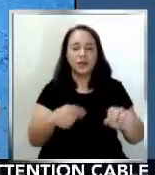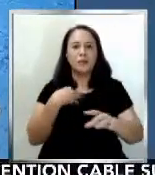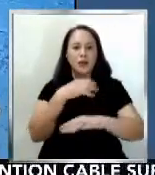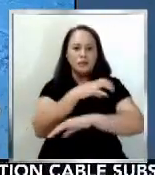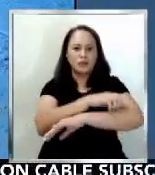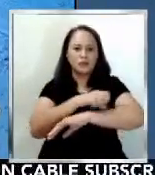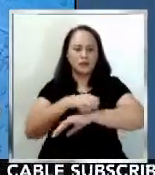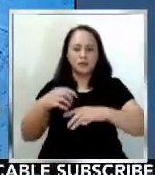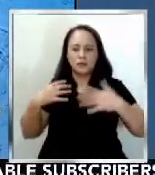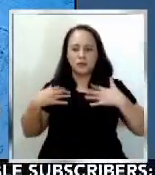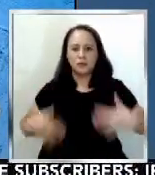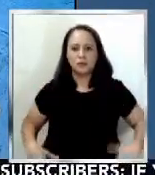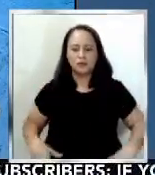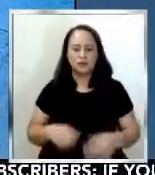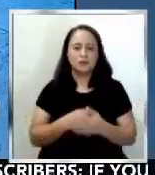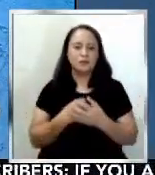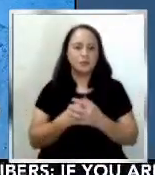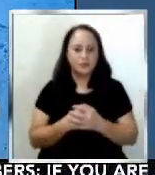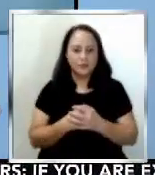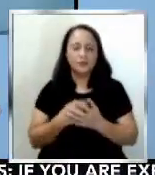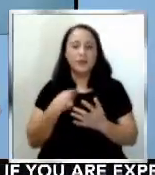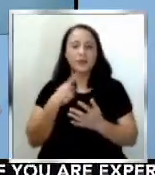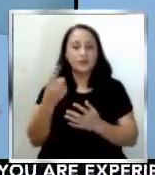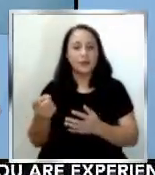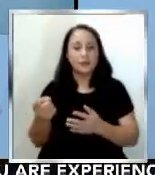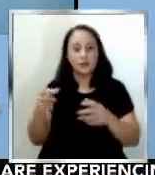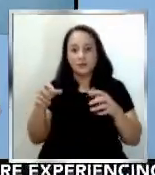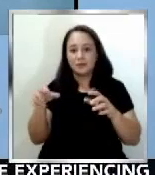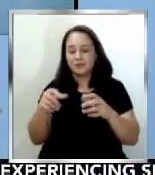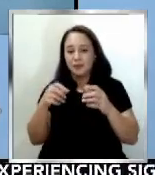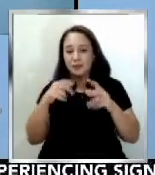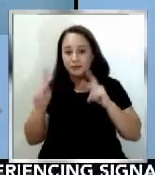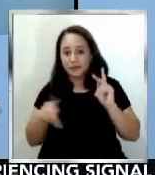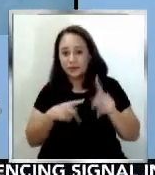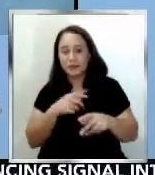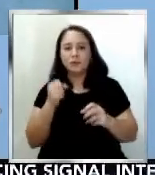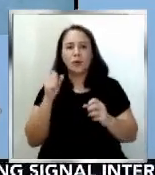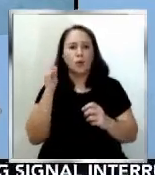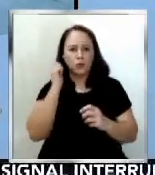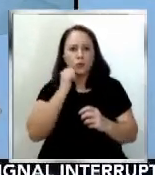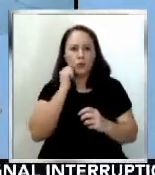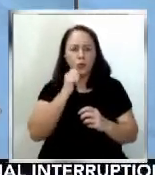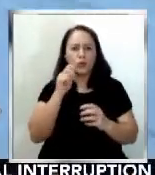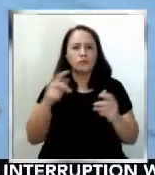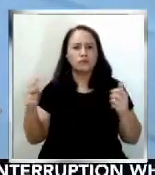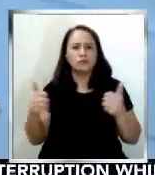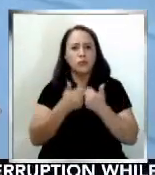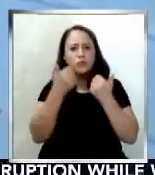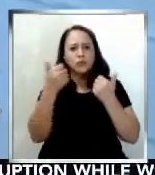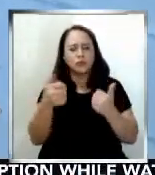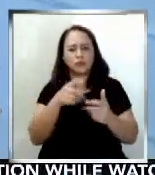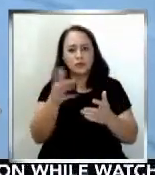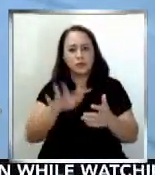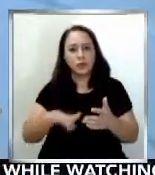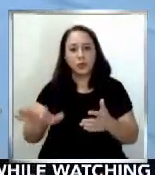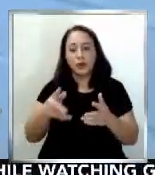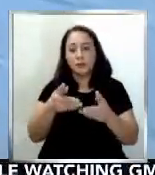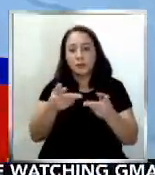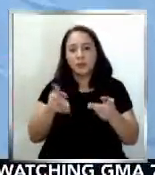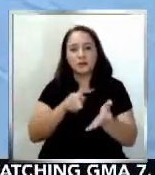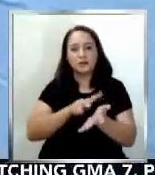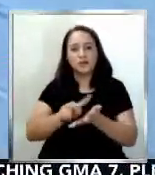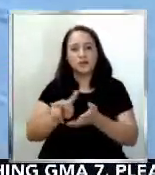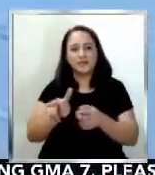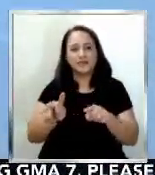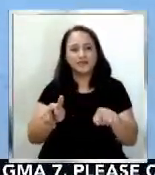bahagi ng katawan. Ayon sa mga residente, madalas daw talagang may nadidisgrasya sa lugar. May bahagi raw kasi madulas ang kalsada.